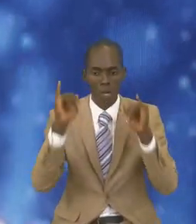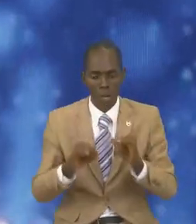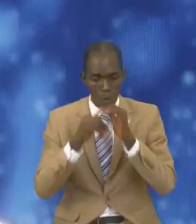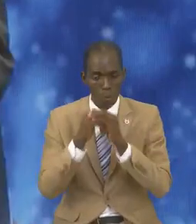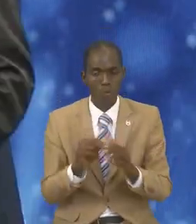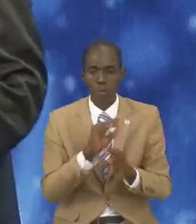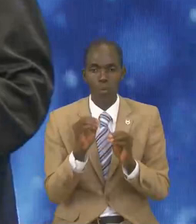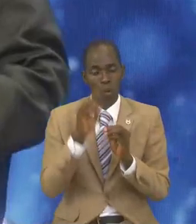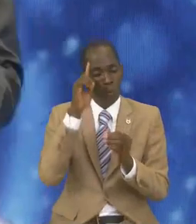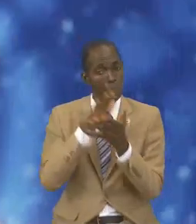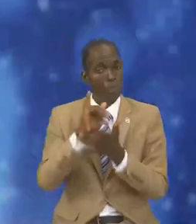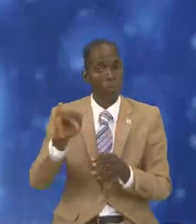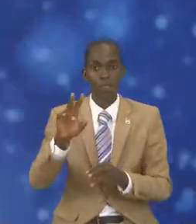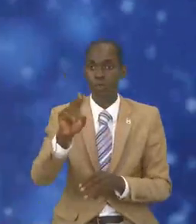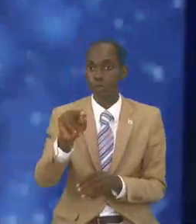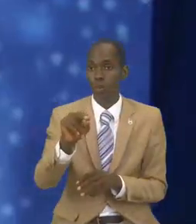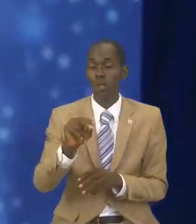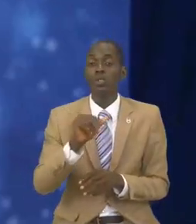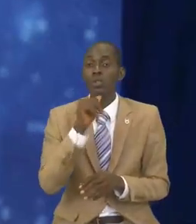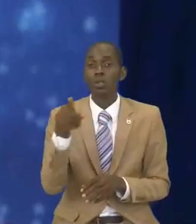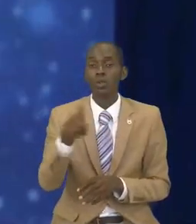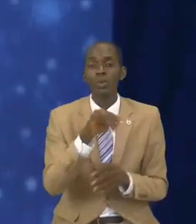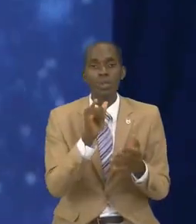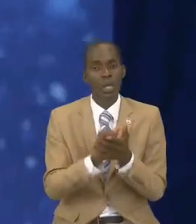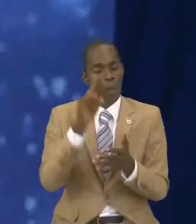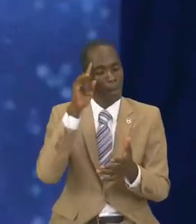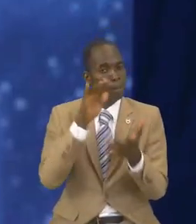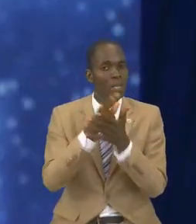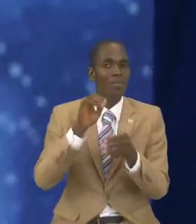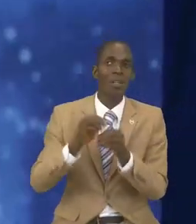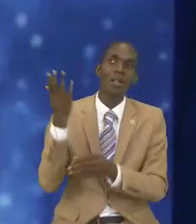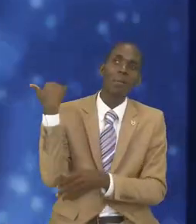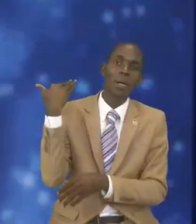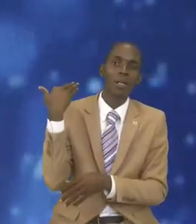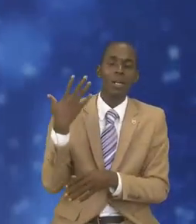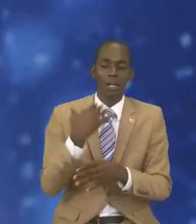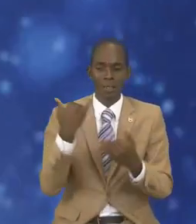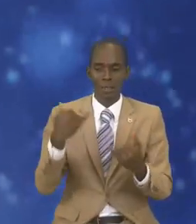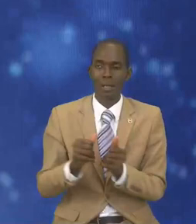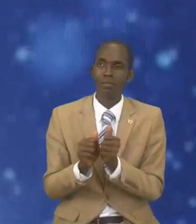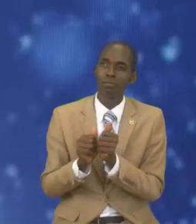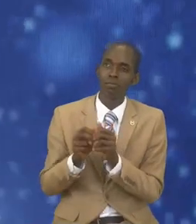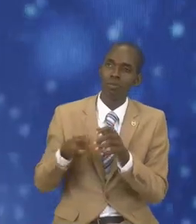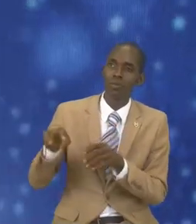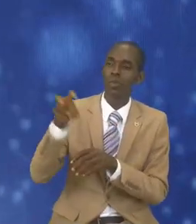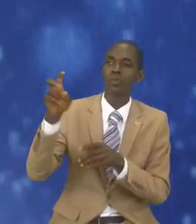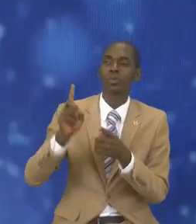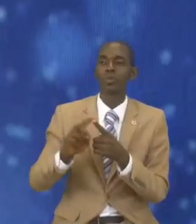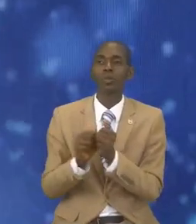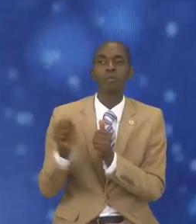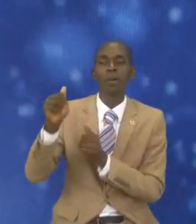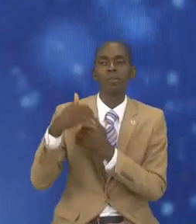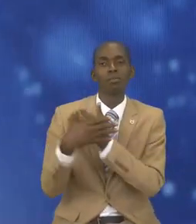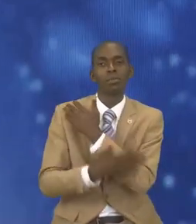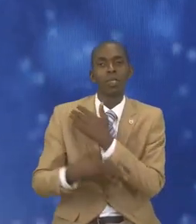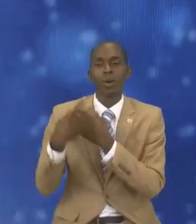maintenant, il ne croit plus, non. Ce n'est pas celui qui a cru par le passé. il est reparti dans le pays lointain de la